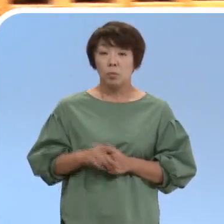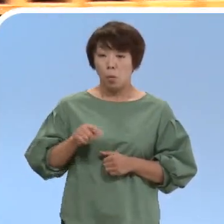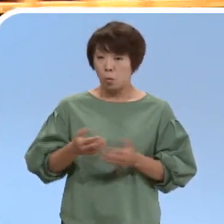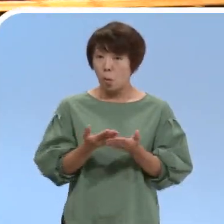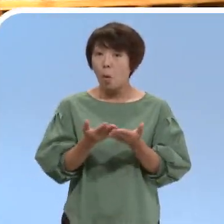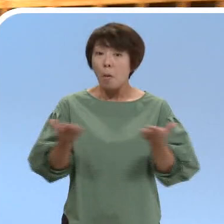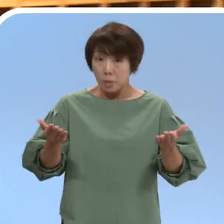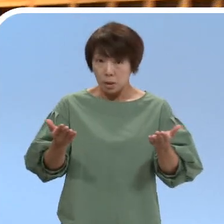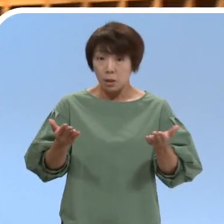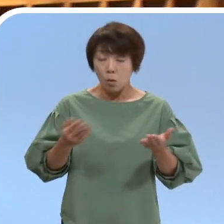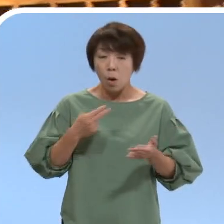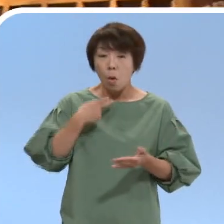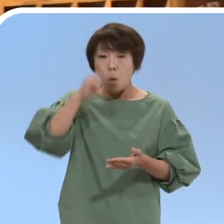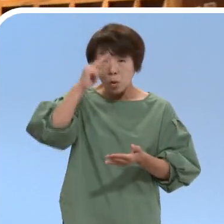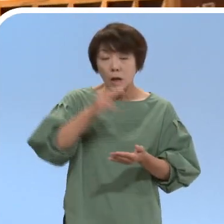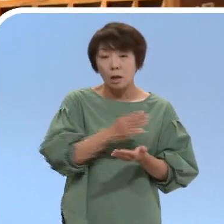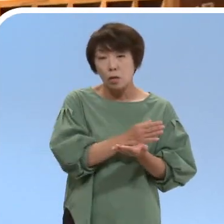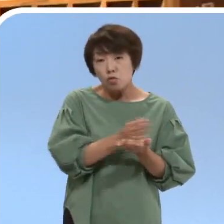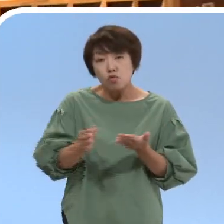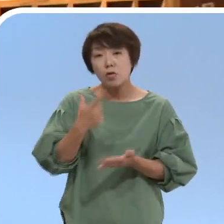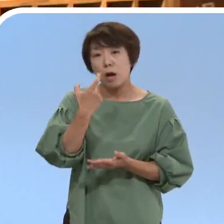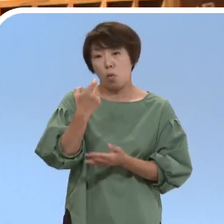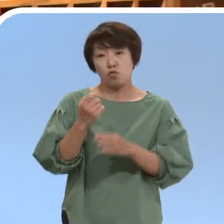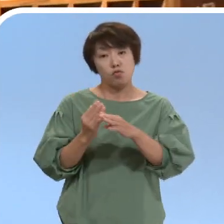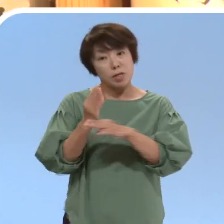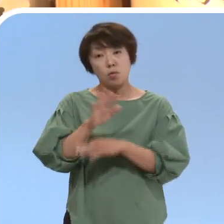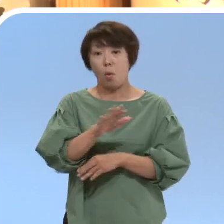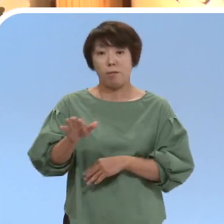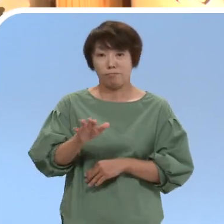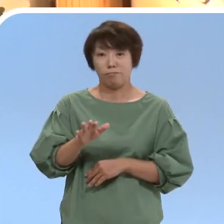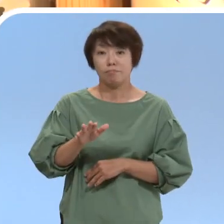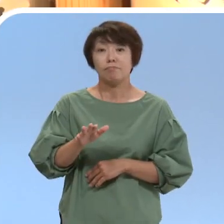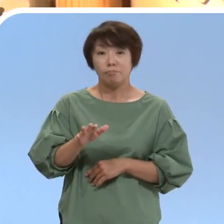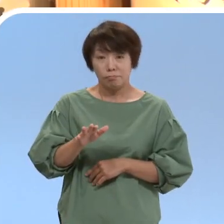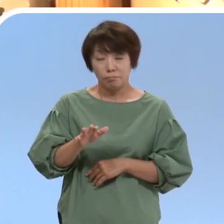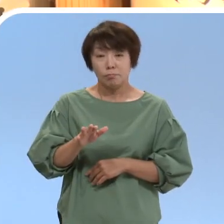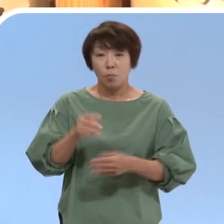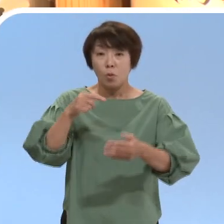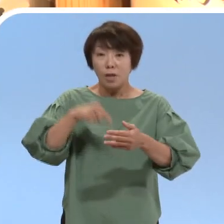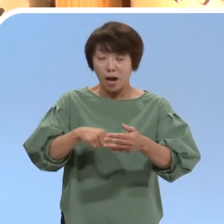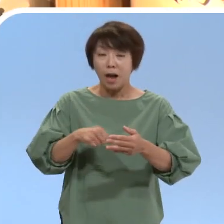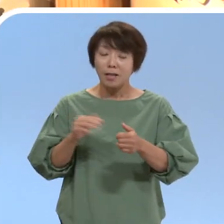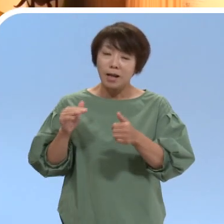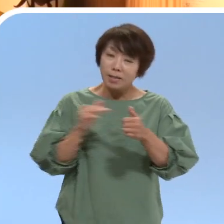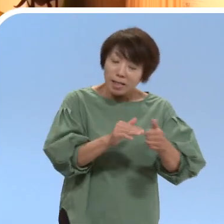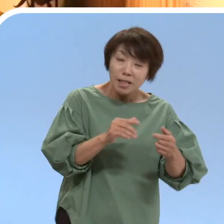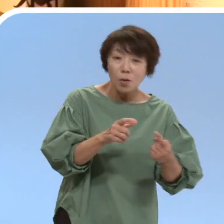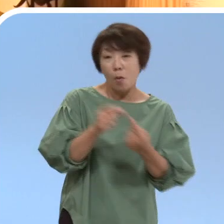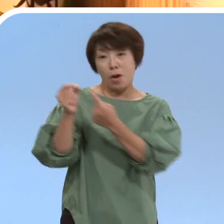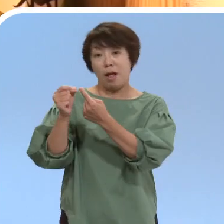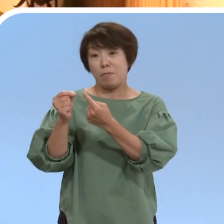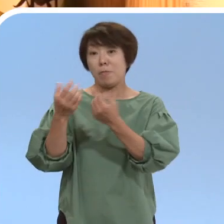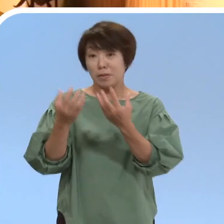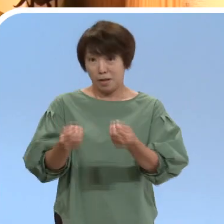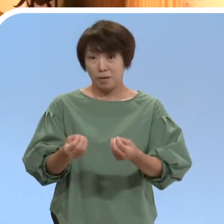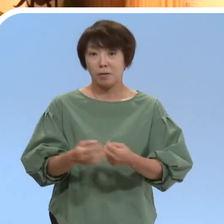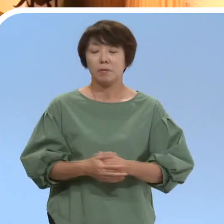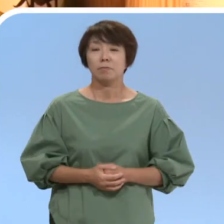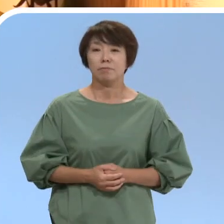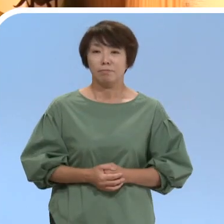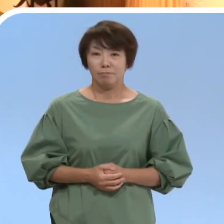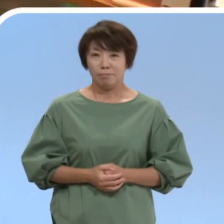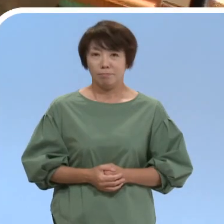こちらには60を超える酒蔵の銘酒が勢ぞろい。その中から人気のお酒を選んでもらいました